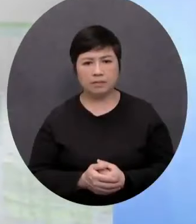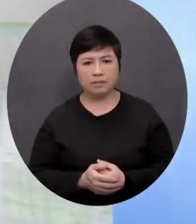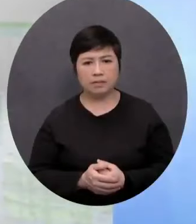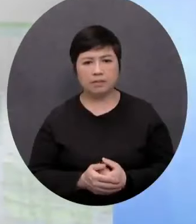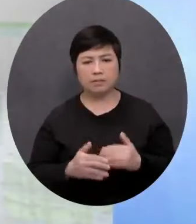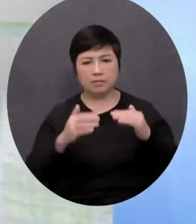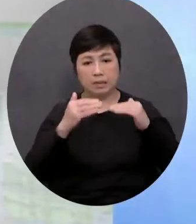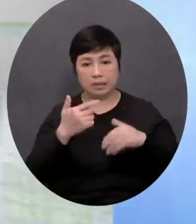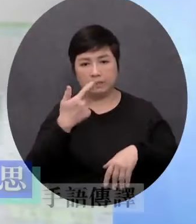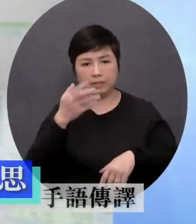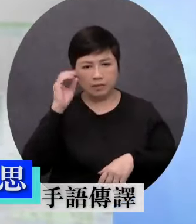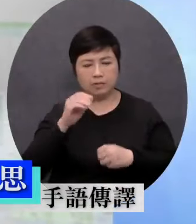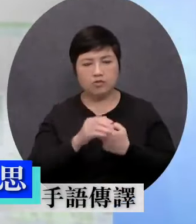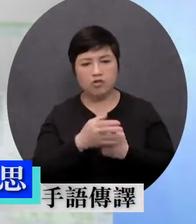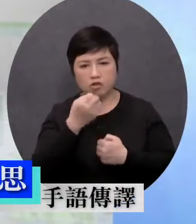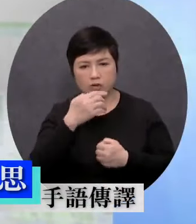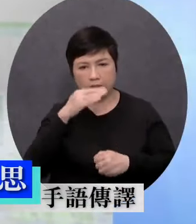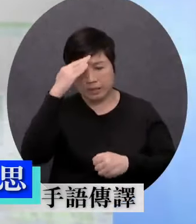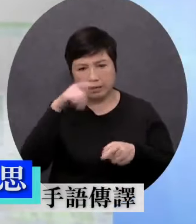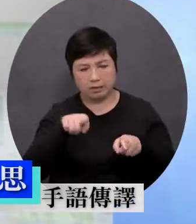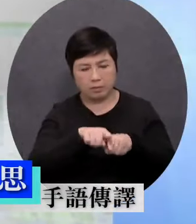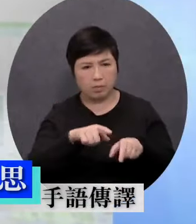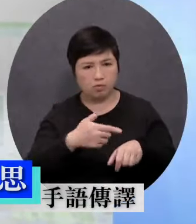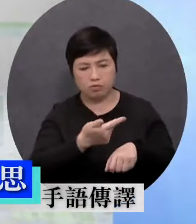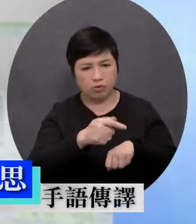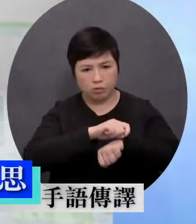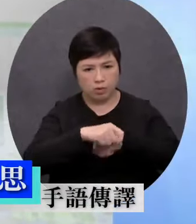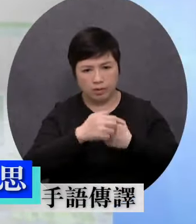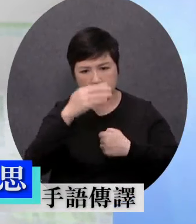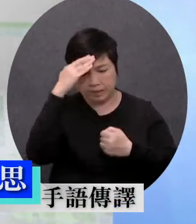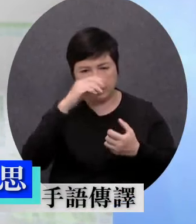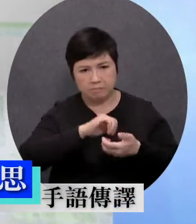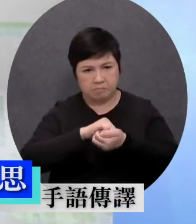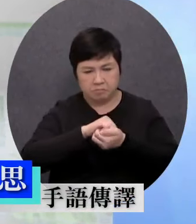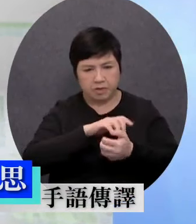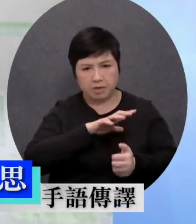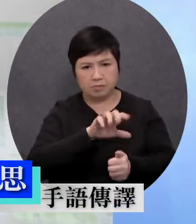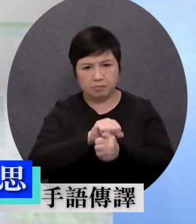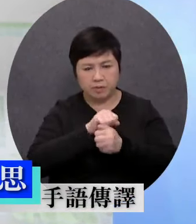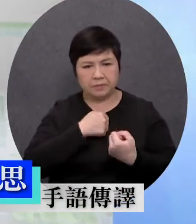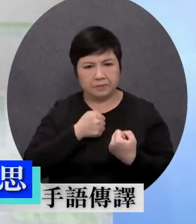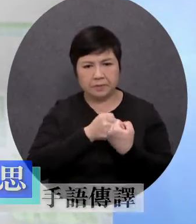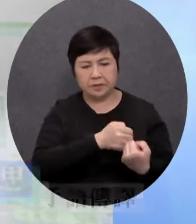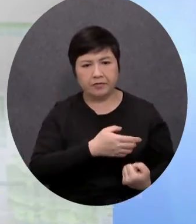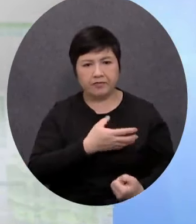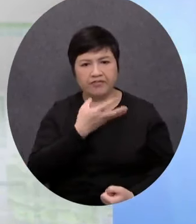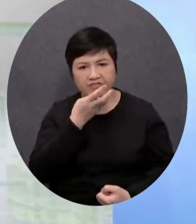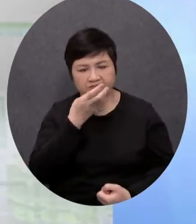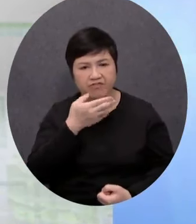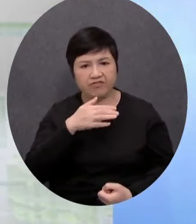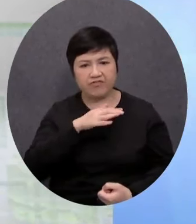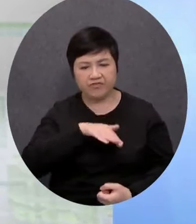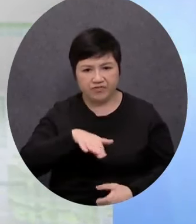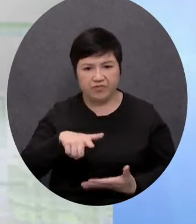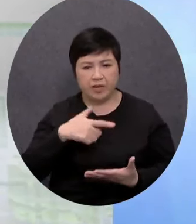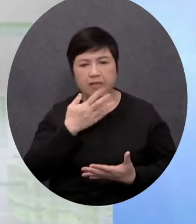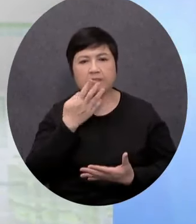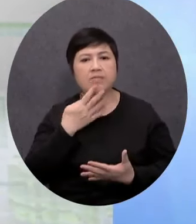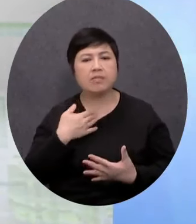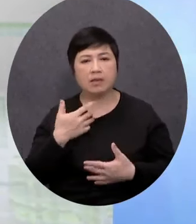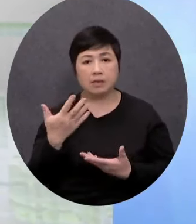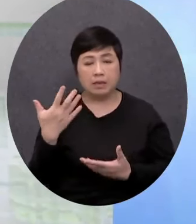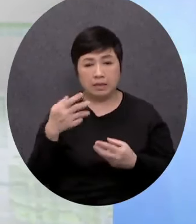翻嚟新闻时间，本港警方同多国警方采取联合拘捕行动，打击儿童色情物品。由二月底至